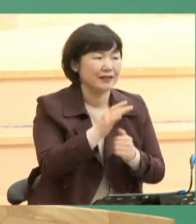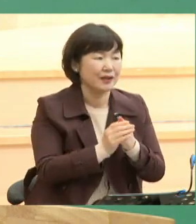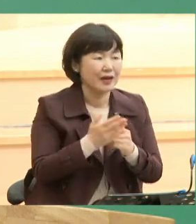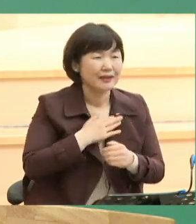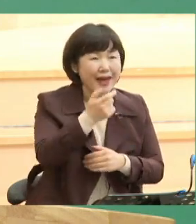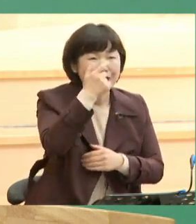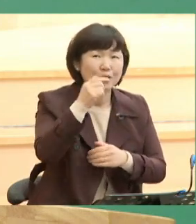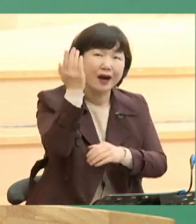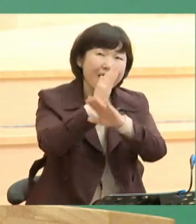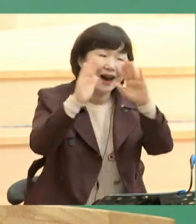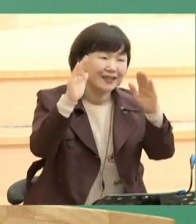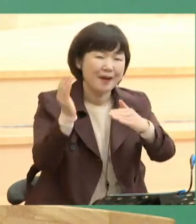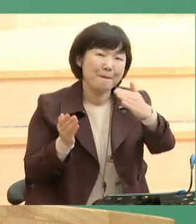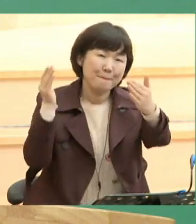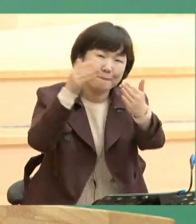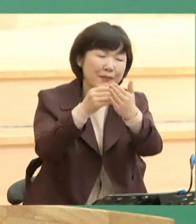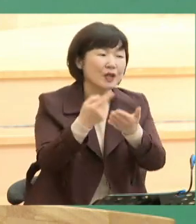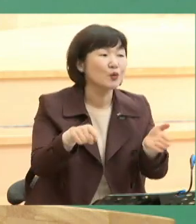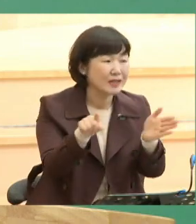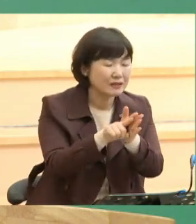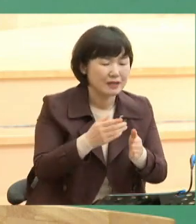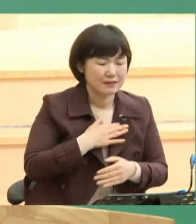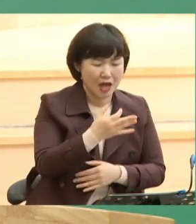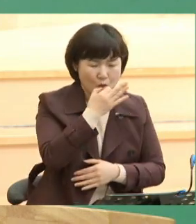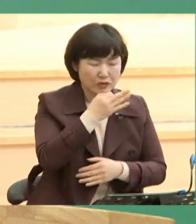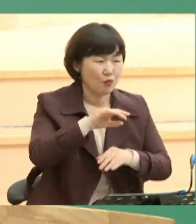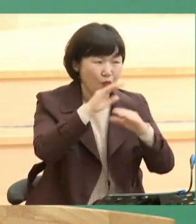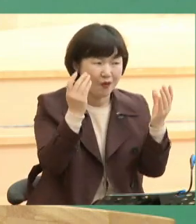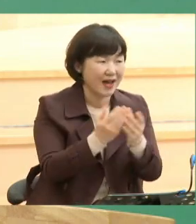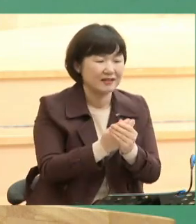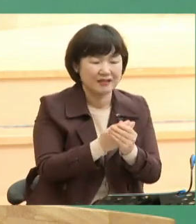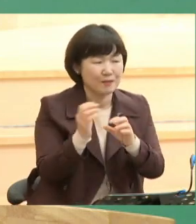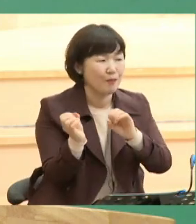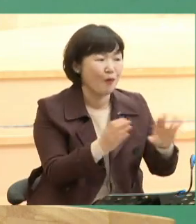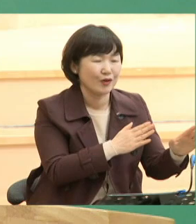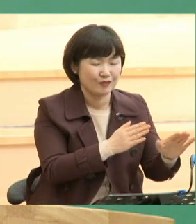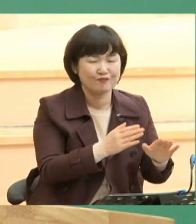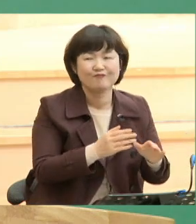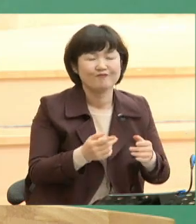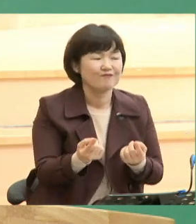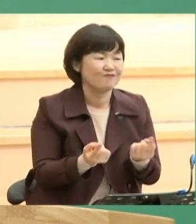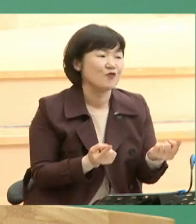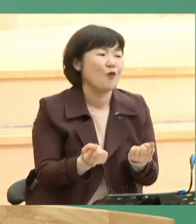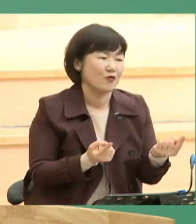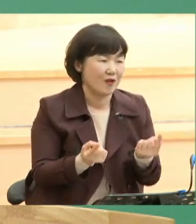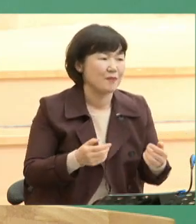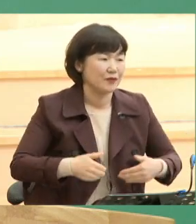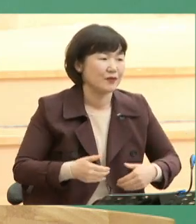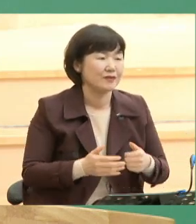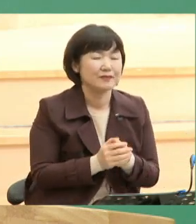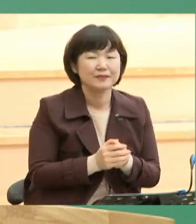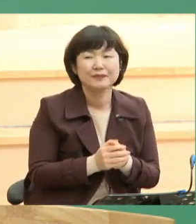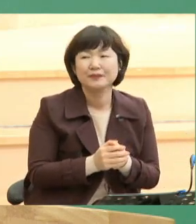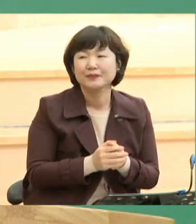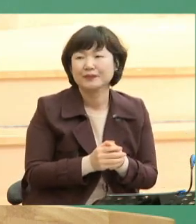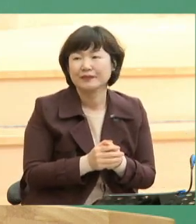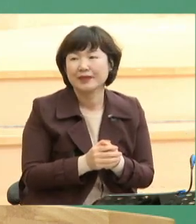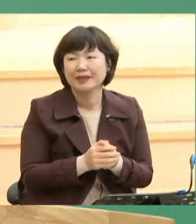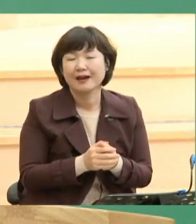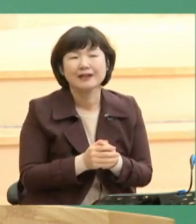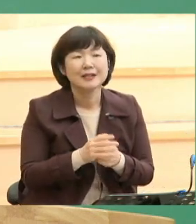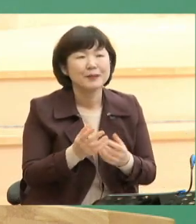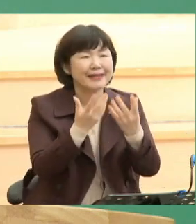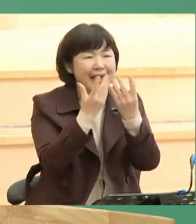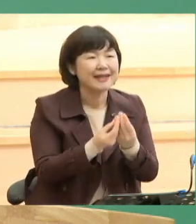상 달 되기 위해서라도 우리의 이 욕심은 정욕은 통제 돼야 될 줄 믿습니다 좋은 예가 될지 모르겠습니다만 뭐